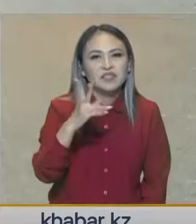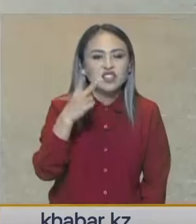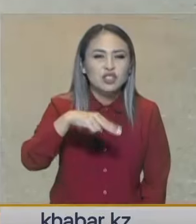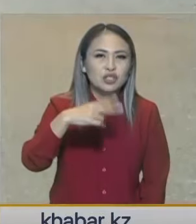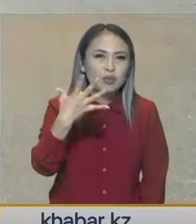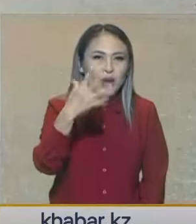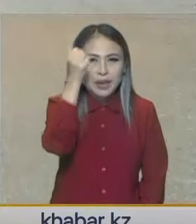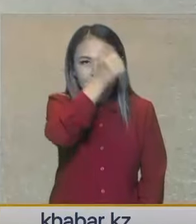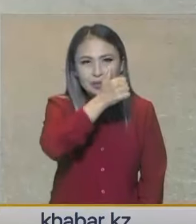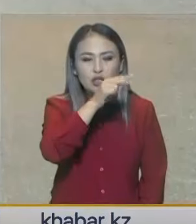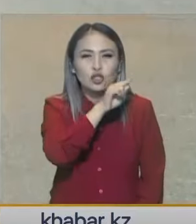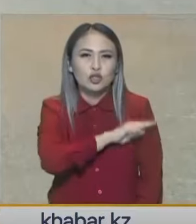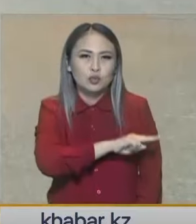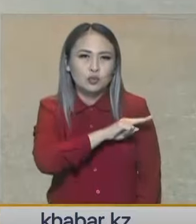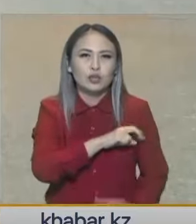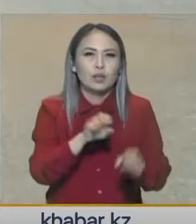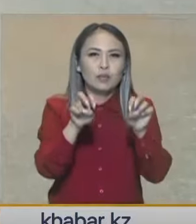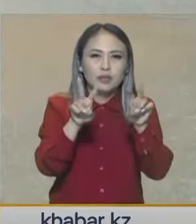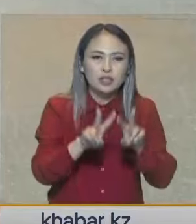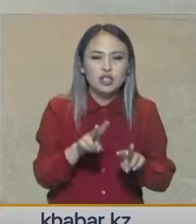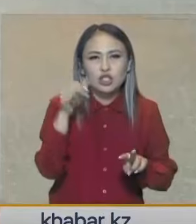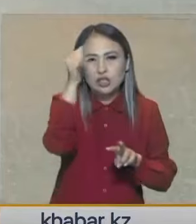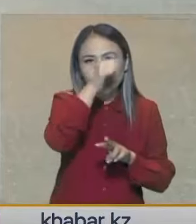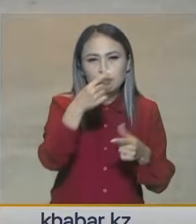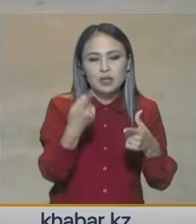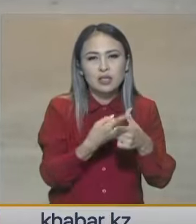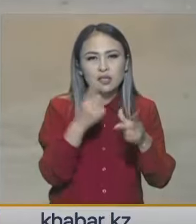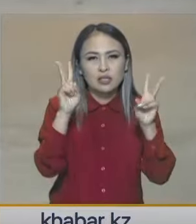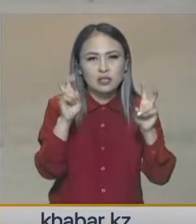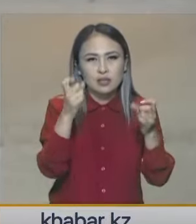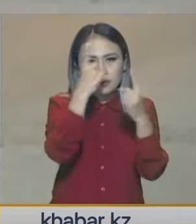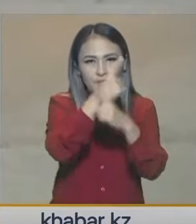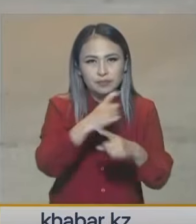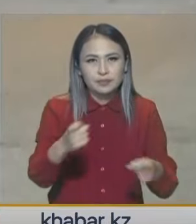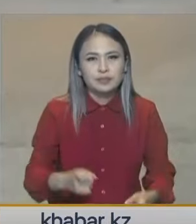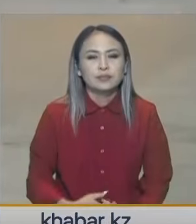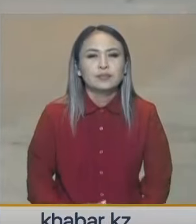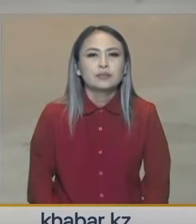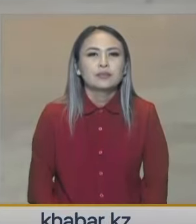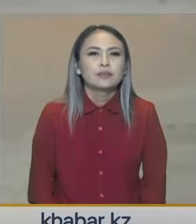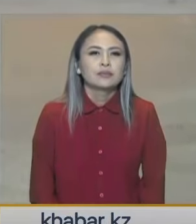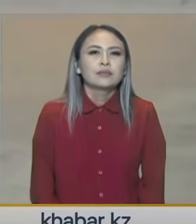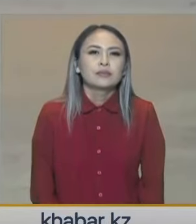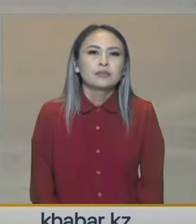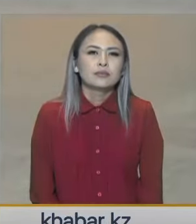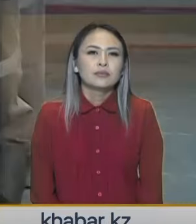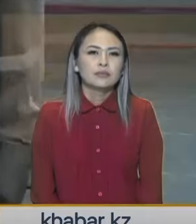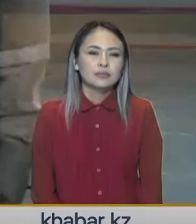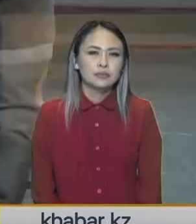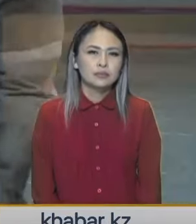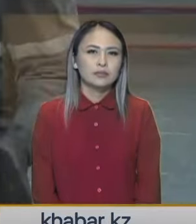Тоқаев 2025 жылды жұмысшы мамандықтары жылы деп жариялаған еді.